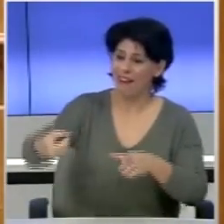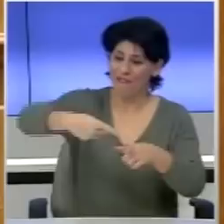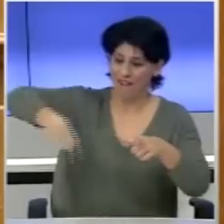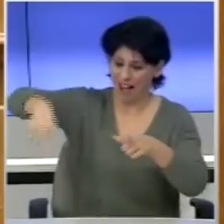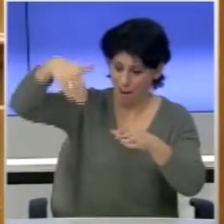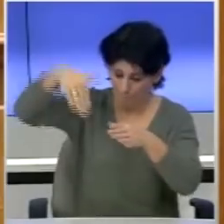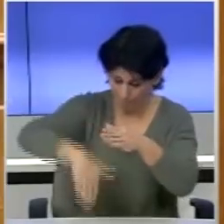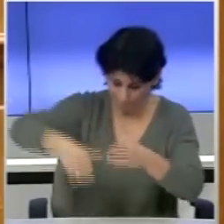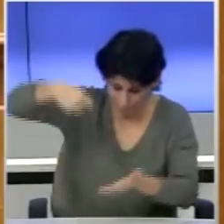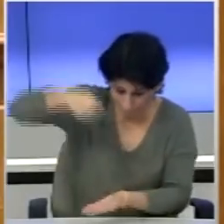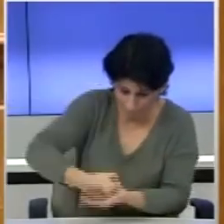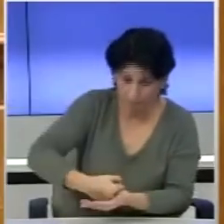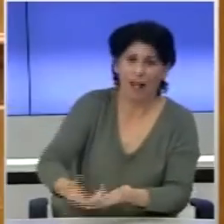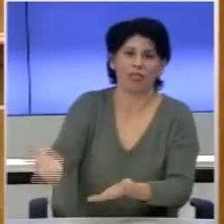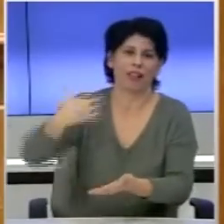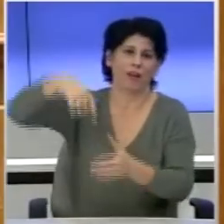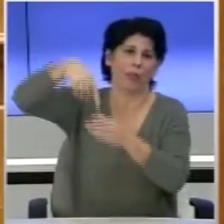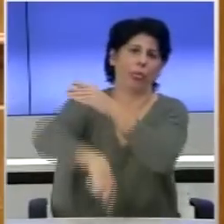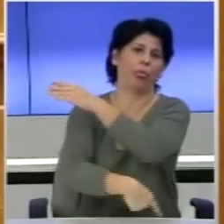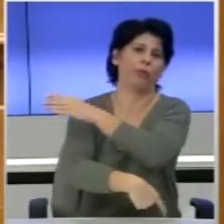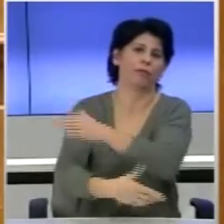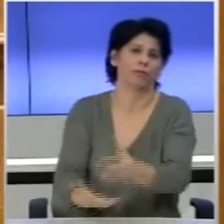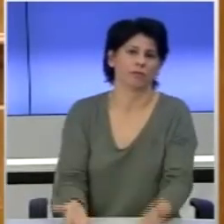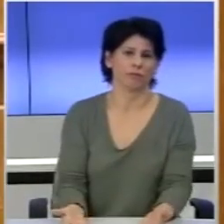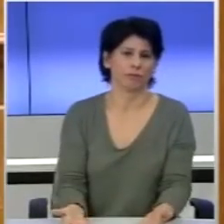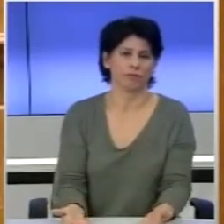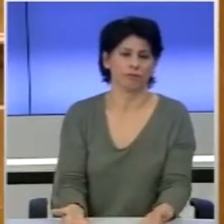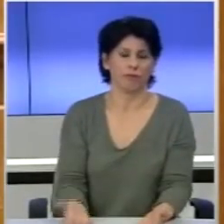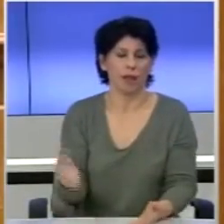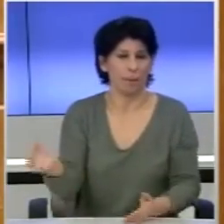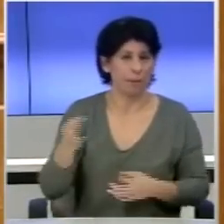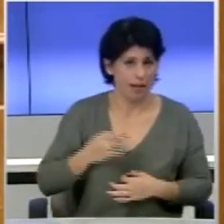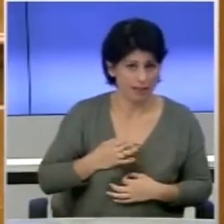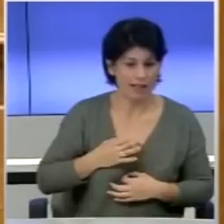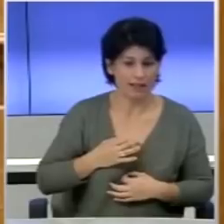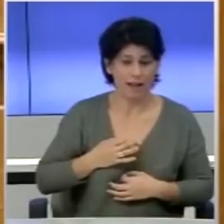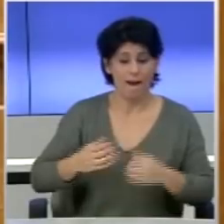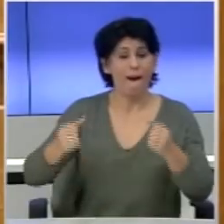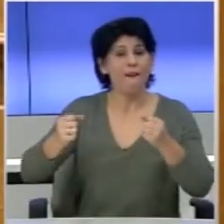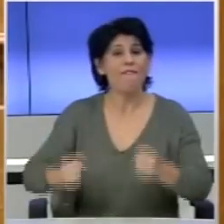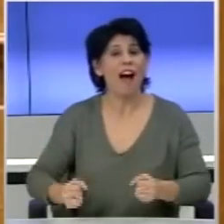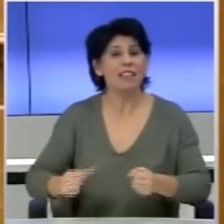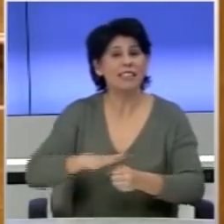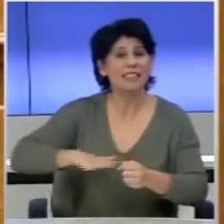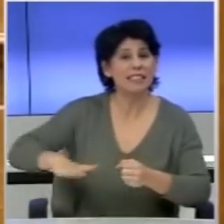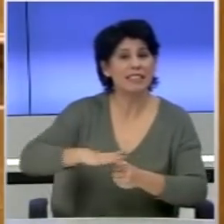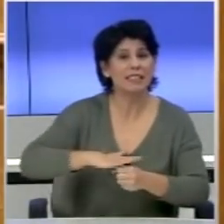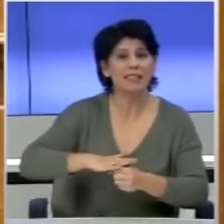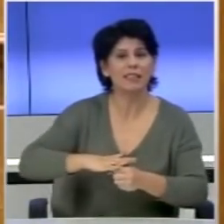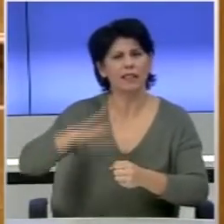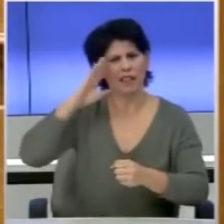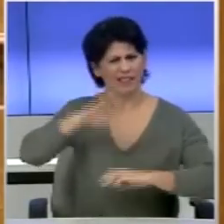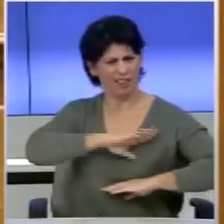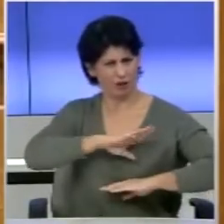έχει πάτο. Μας λέτε επίσης, οι βάσεις προστατεύουν την Ελλάδα. Όμως η άλλη όψη